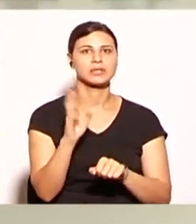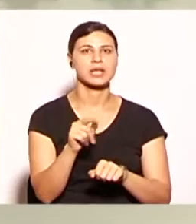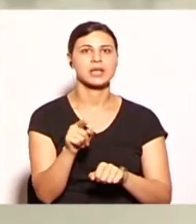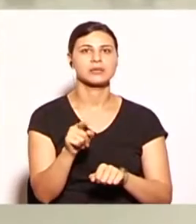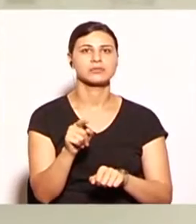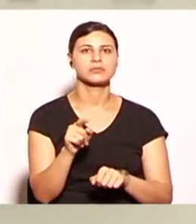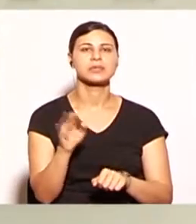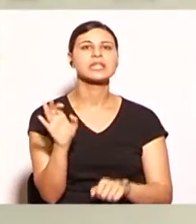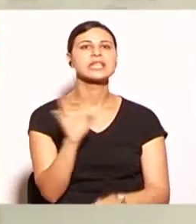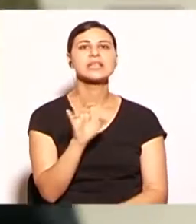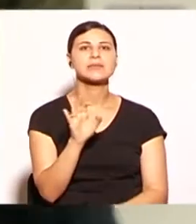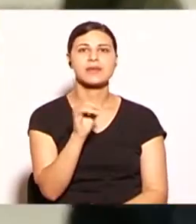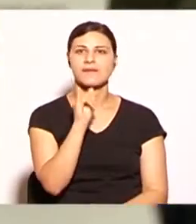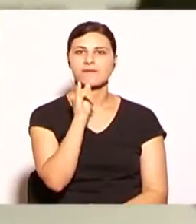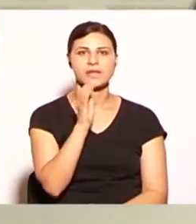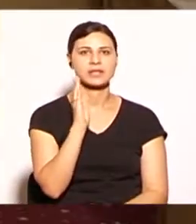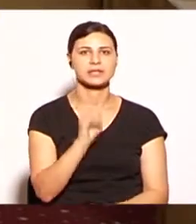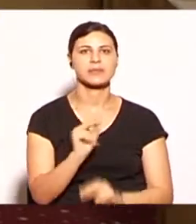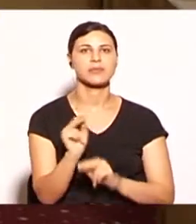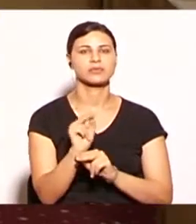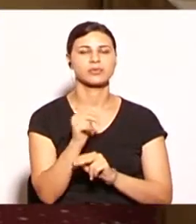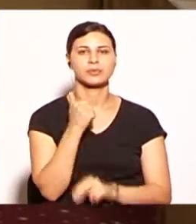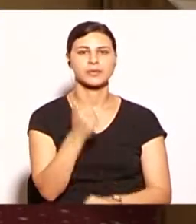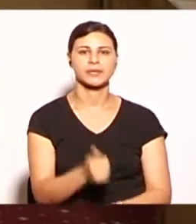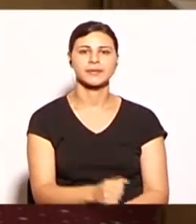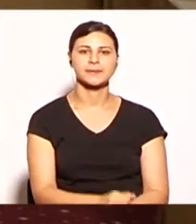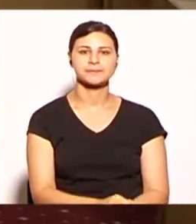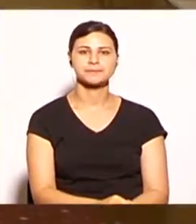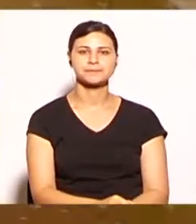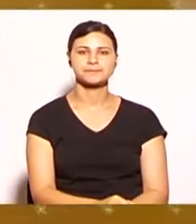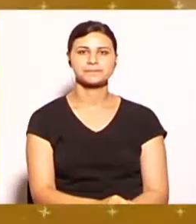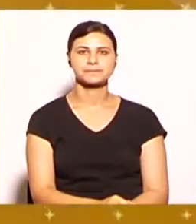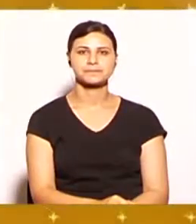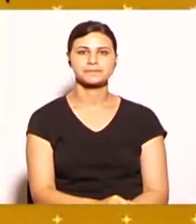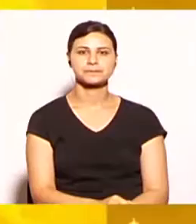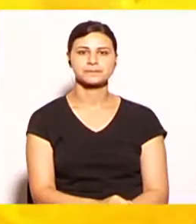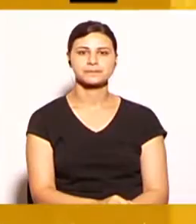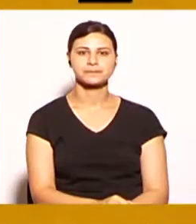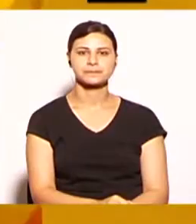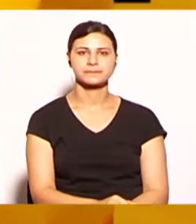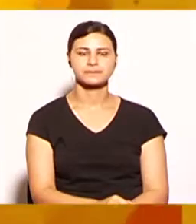ქიმიოთერაპიას არ ემორჩილება.